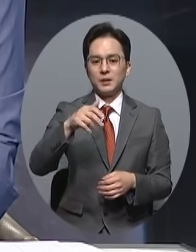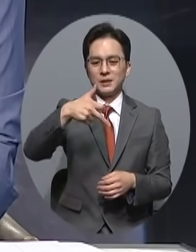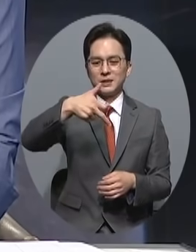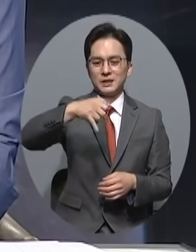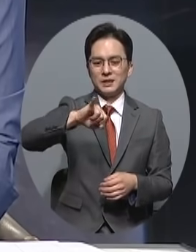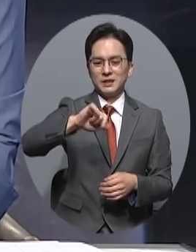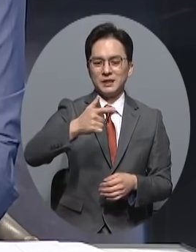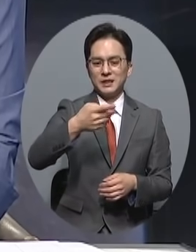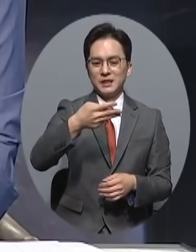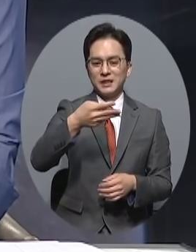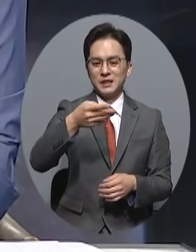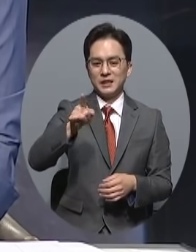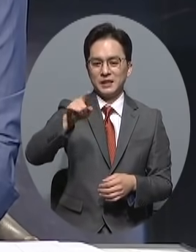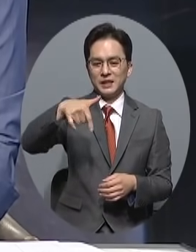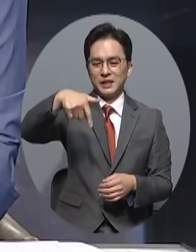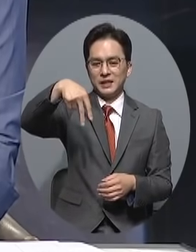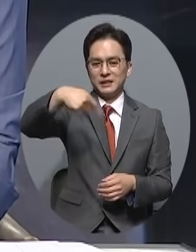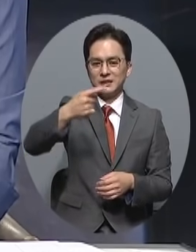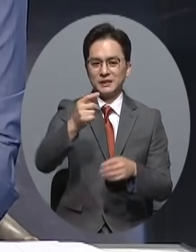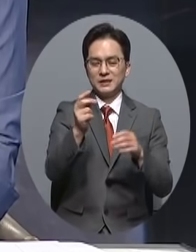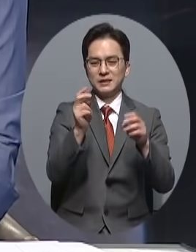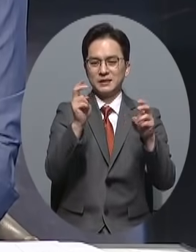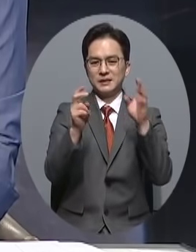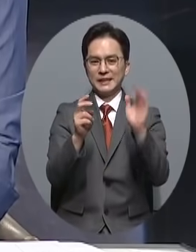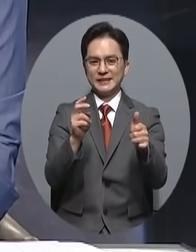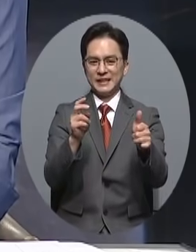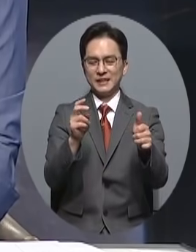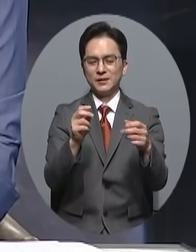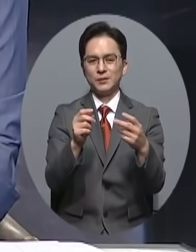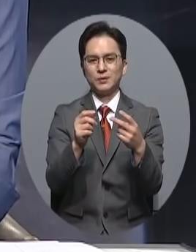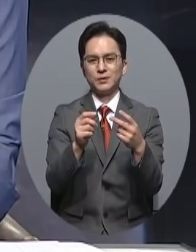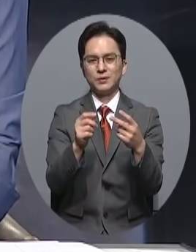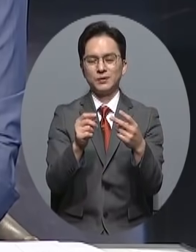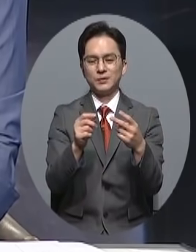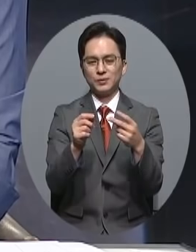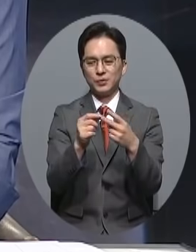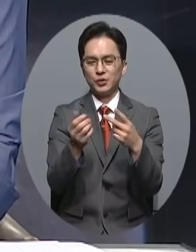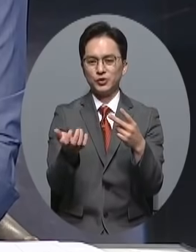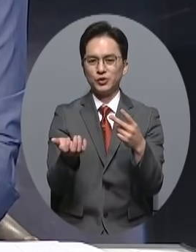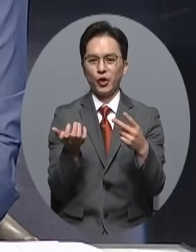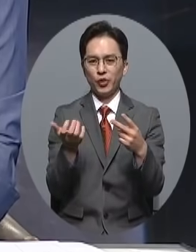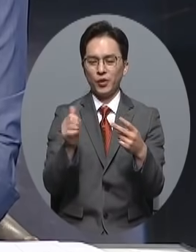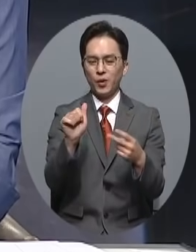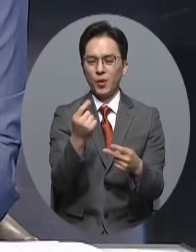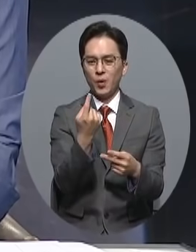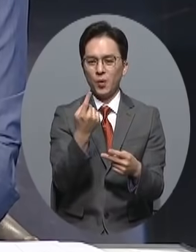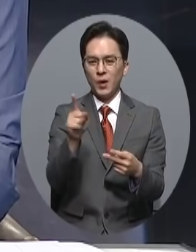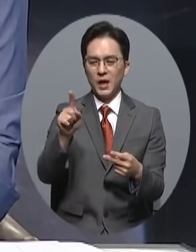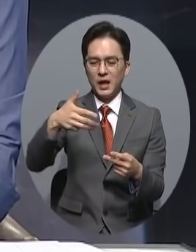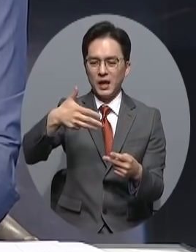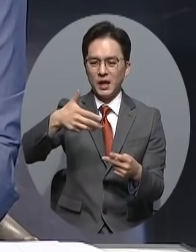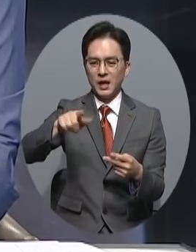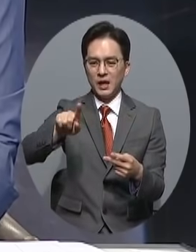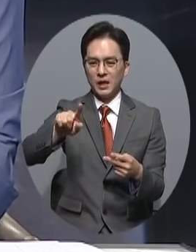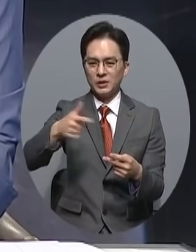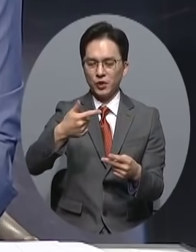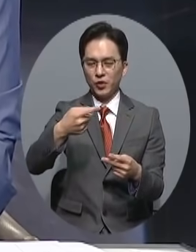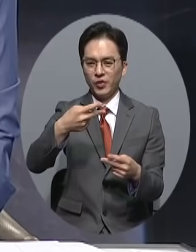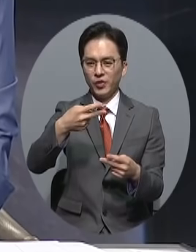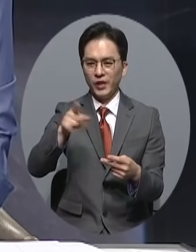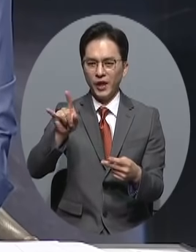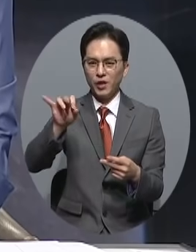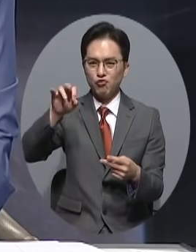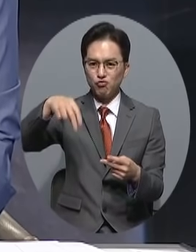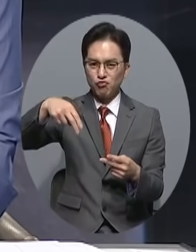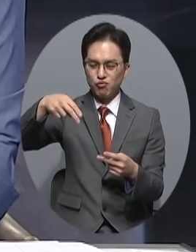할 수 있는 천화동인의 1호 대표이사를 맡고 있다. 이런 얘기 지금 언론 보도에 계속 나오다 보니까